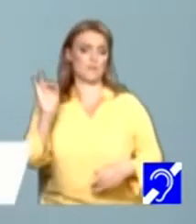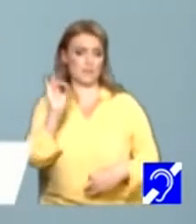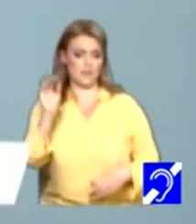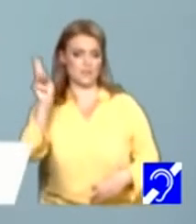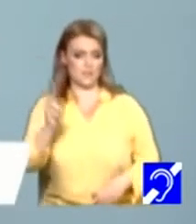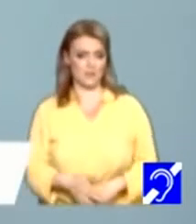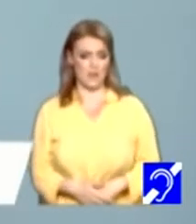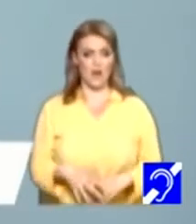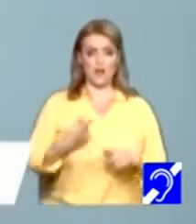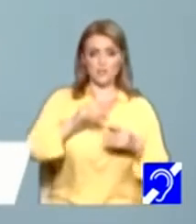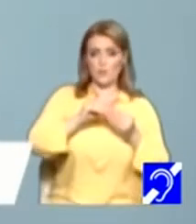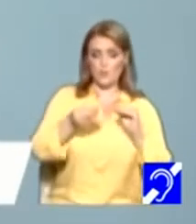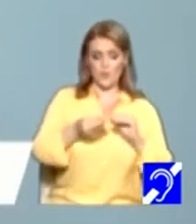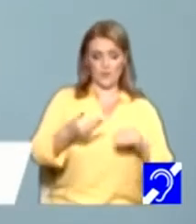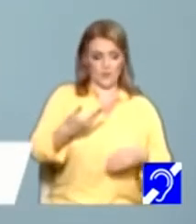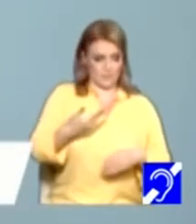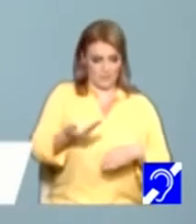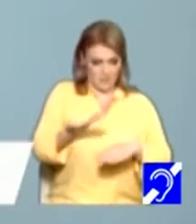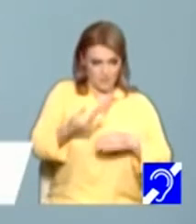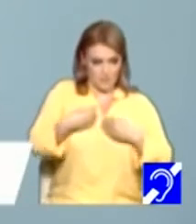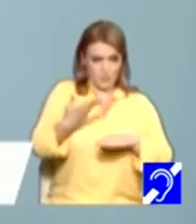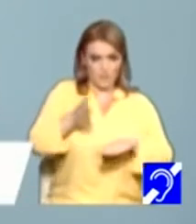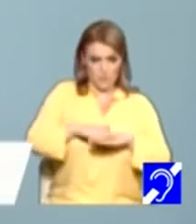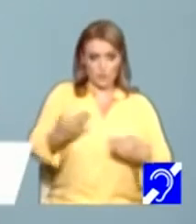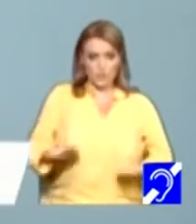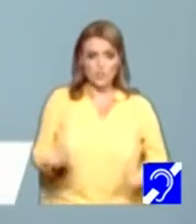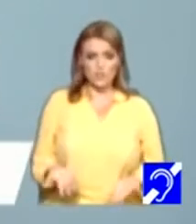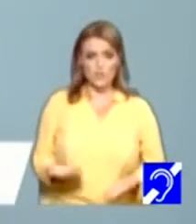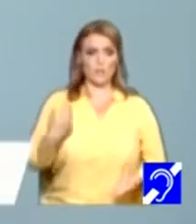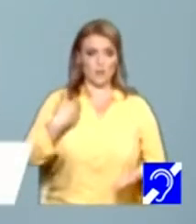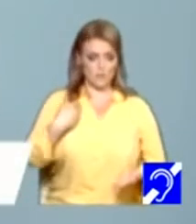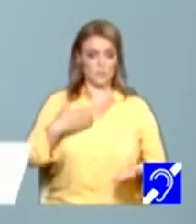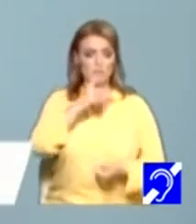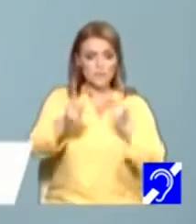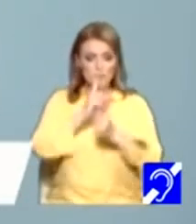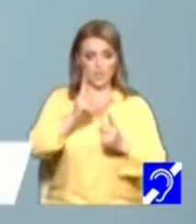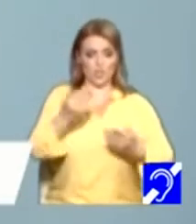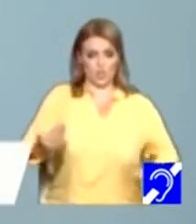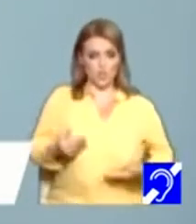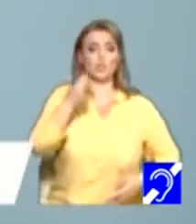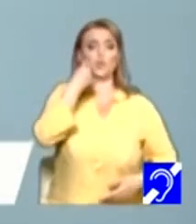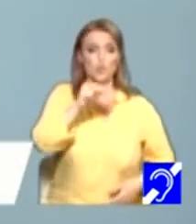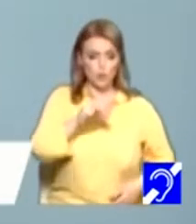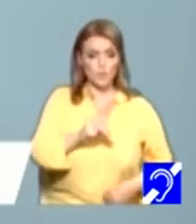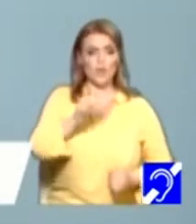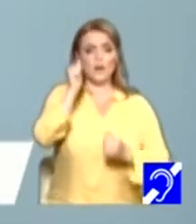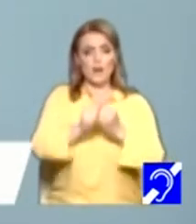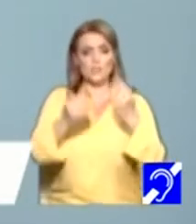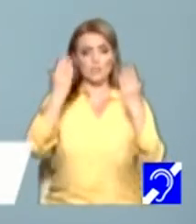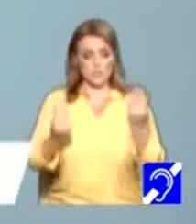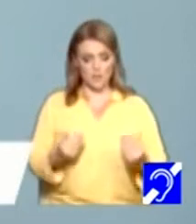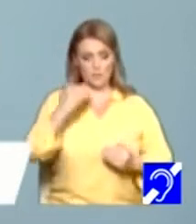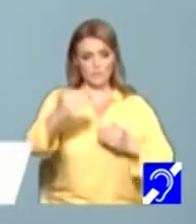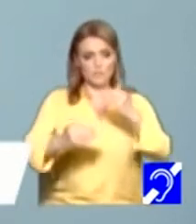ne fac viața mai grea. Noi vrem să schimbăm viața în Moldova spre bine, pur și simplu, în fiecare zi, câte un pas spre